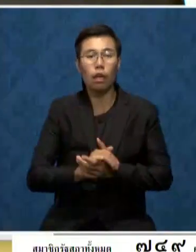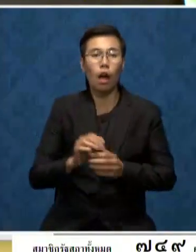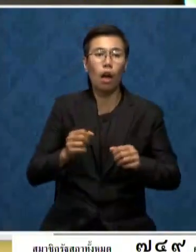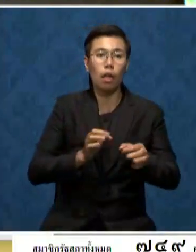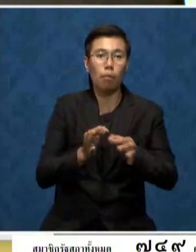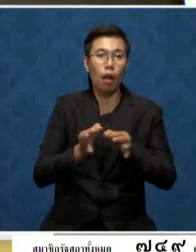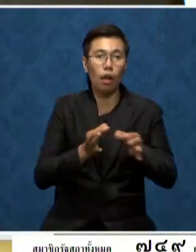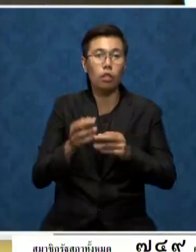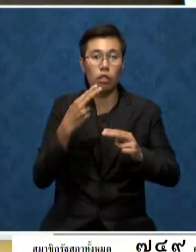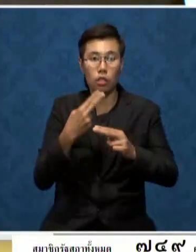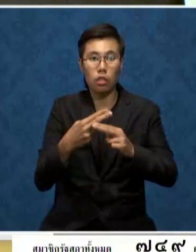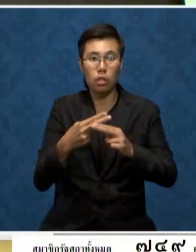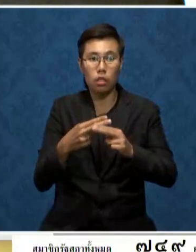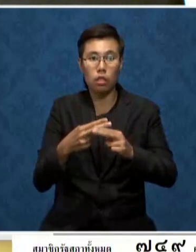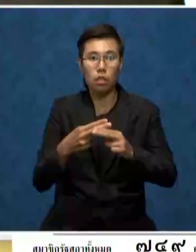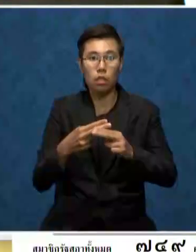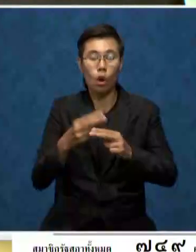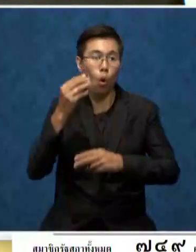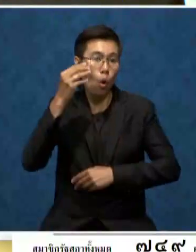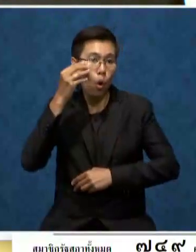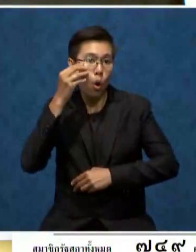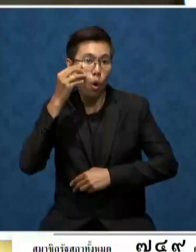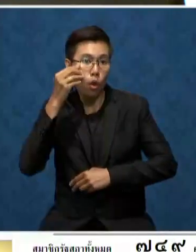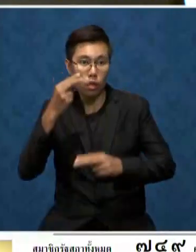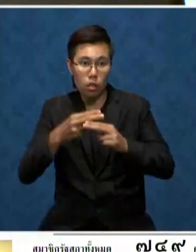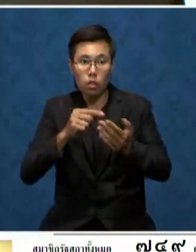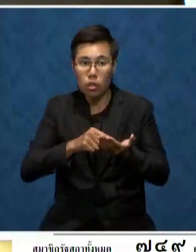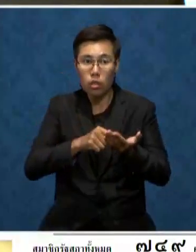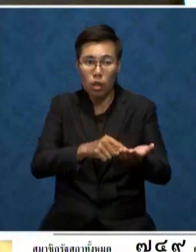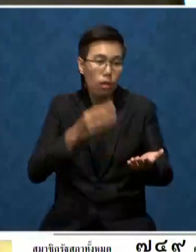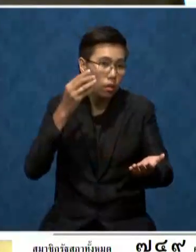ิการเสนอชื่อขวพิทธา ไม่ได้เสนอตีความคนทมธานครับ ขบคุครับ